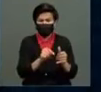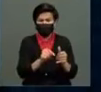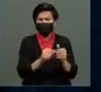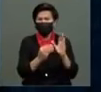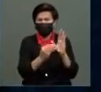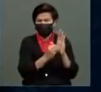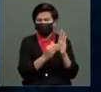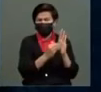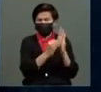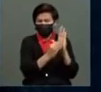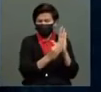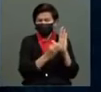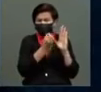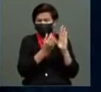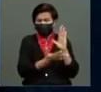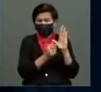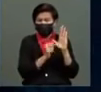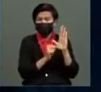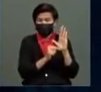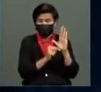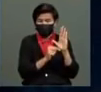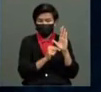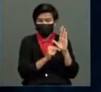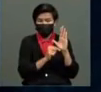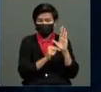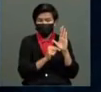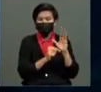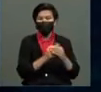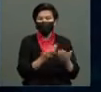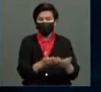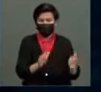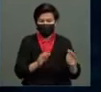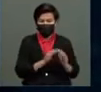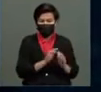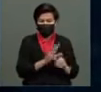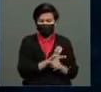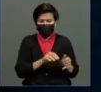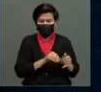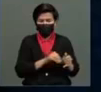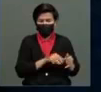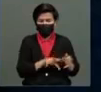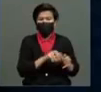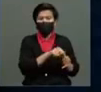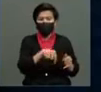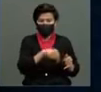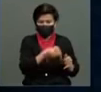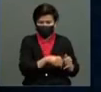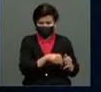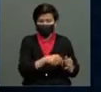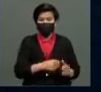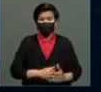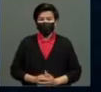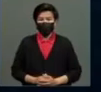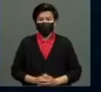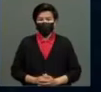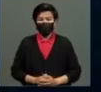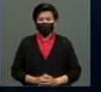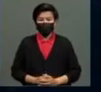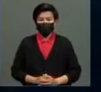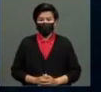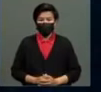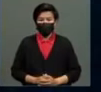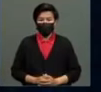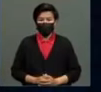ที่กรุงเทพและปริมณฑลนะครับแล้วก็เป็นการสัมผัสในครอบครัวซะเป็นส่วนใหญ่แต่ว่าก็ยังมีในผู้